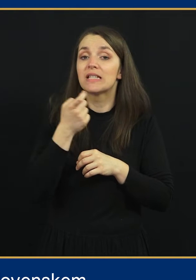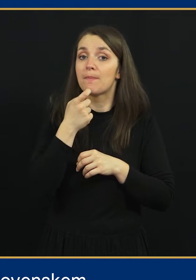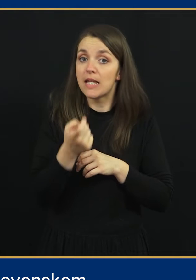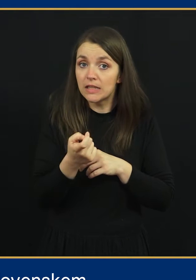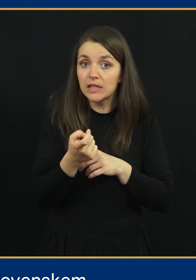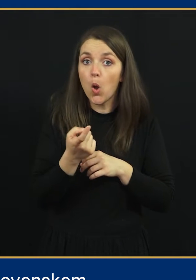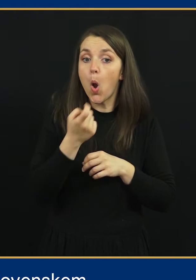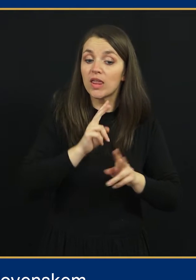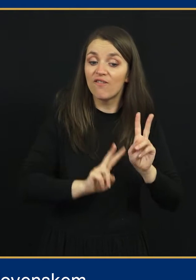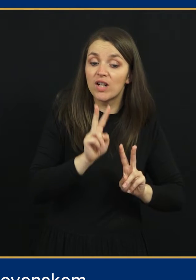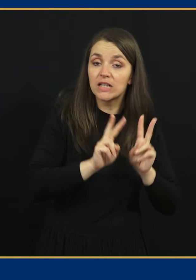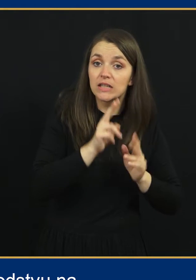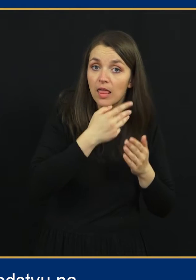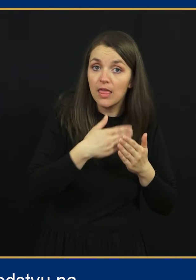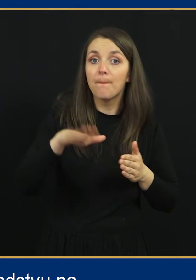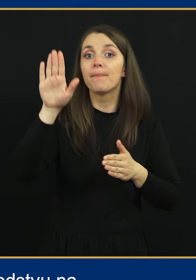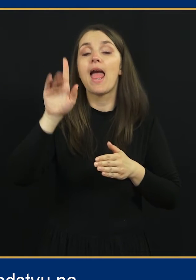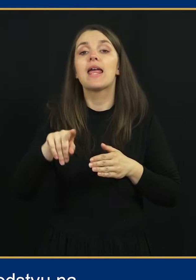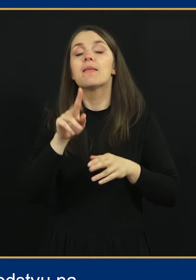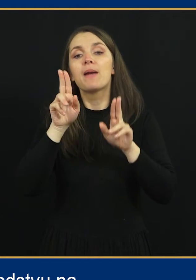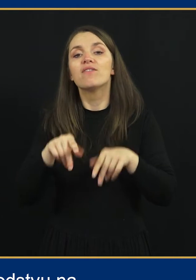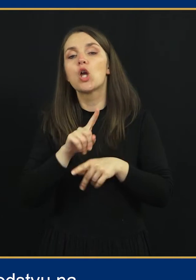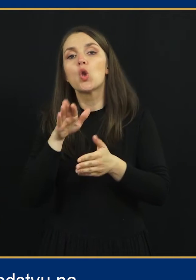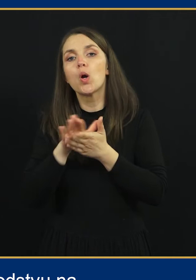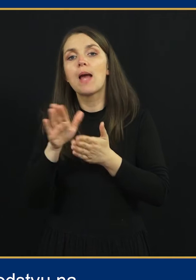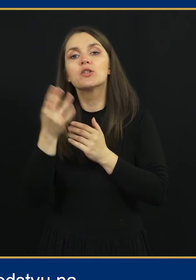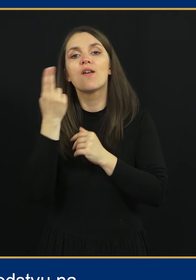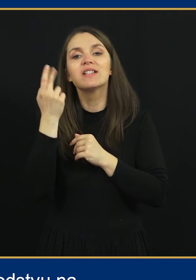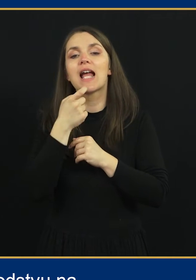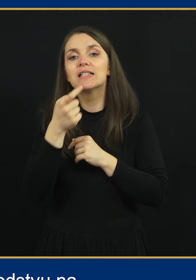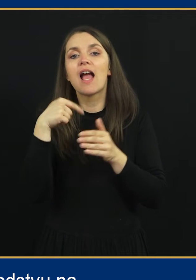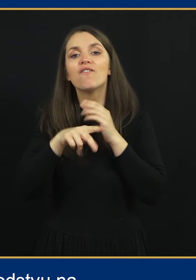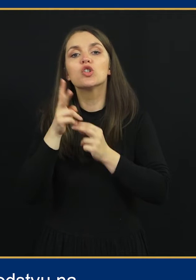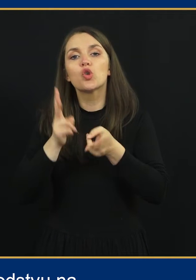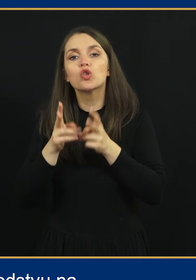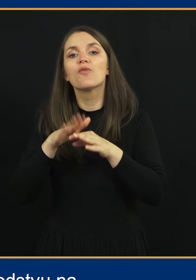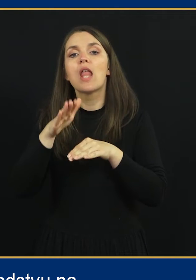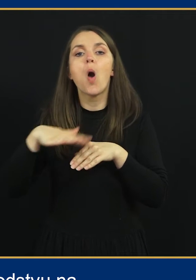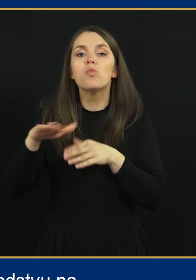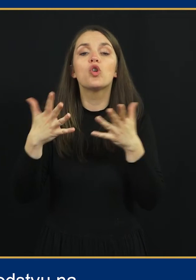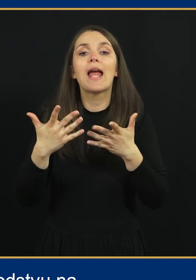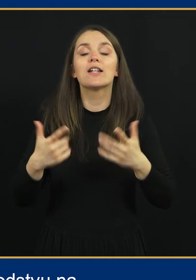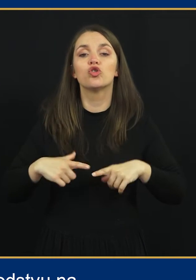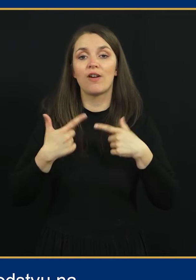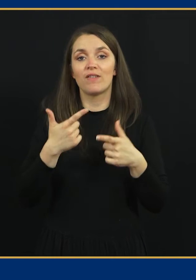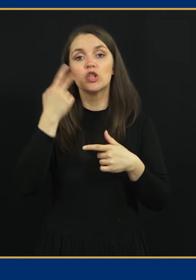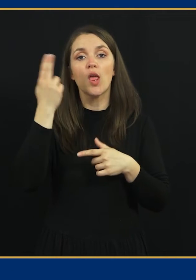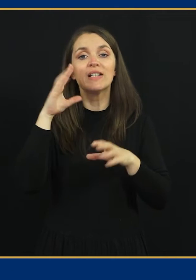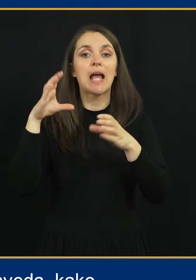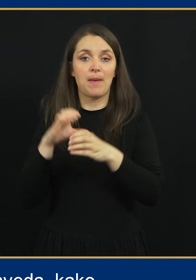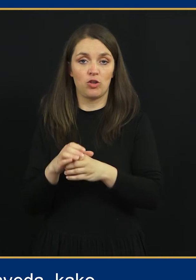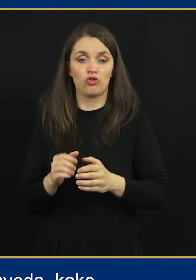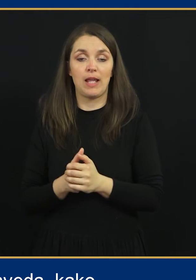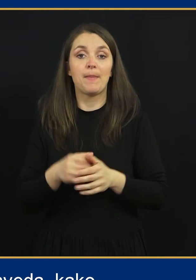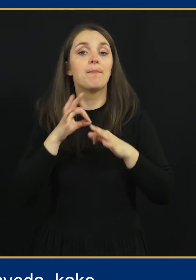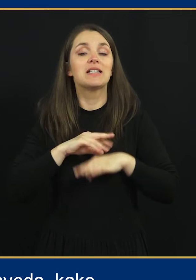od vrtca naprej ter pravice do rabe slovenskega jezika v sodstvu na območju, kjer živi slovenska manjšina.